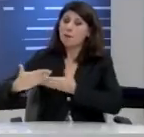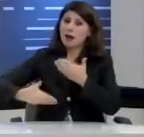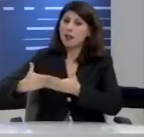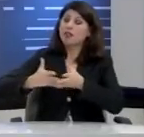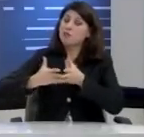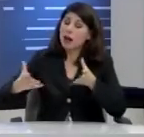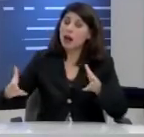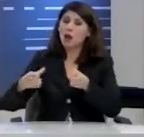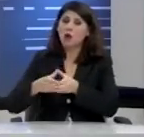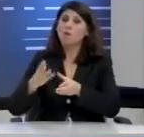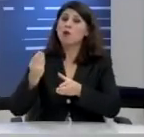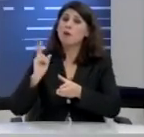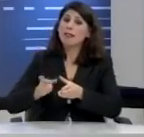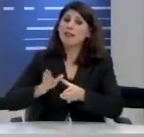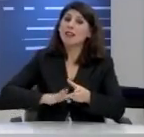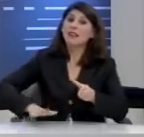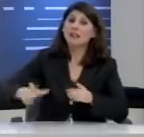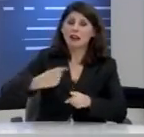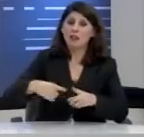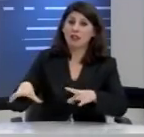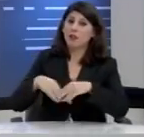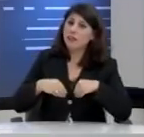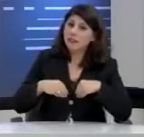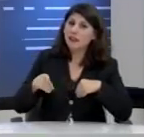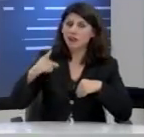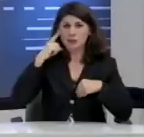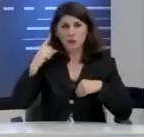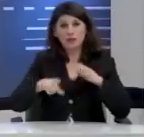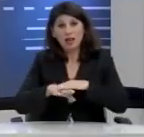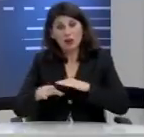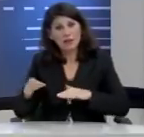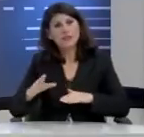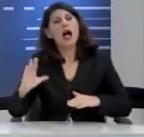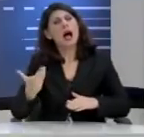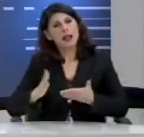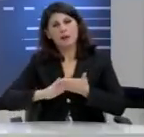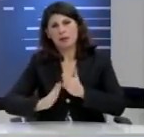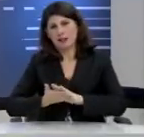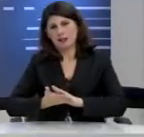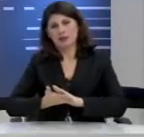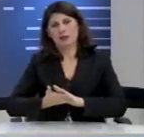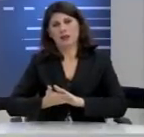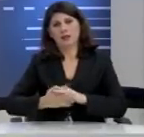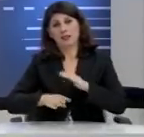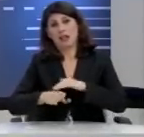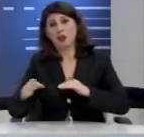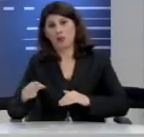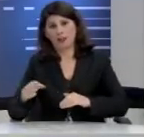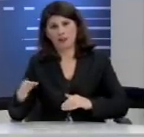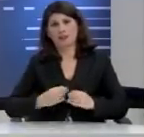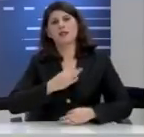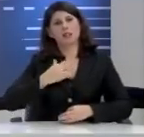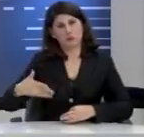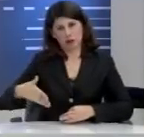μεγάλο κόμμα και είναι πολύ επικίνδυνο για τον τόπο να υιοθετείτε όχι μόνο τις απόψεις της ακροδεξιάς, αλλά και τις πρακτικές της ακροδεξιάς, κύριε Μητσοτάκη.